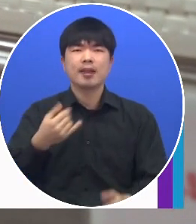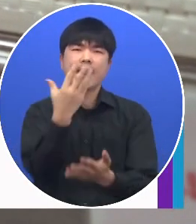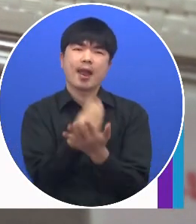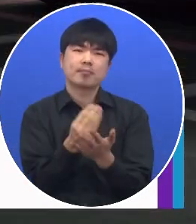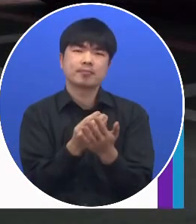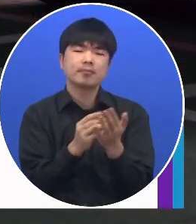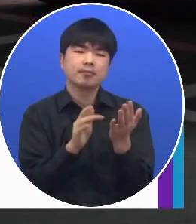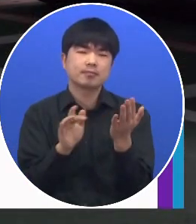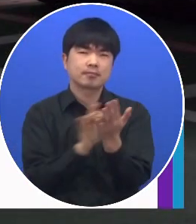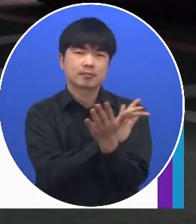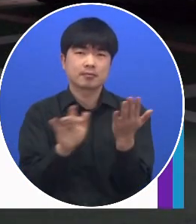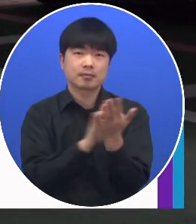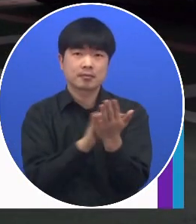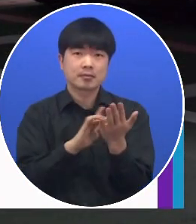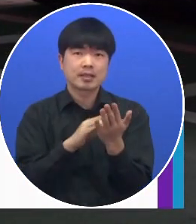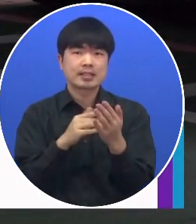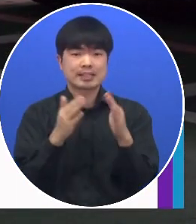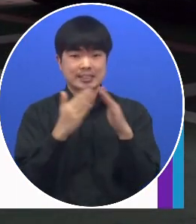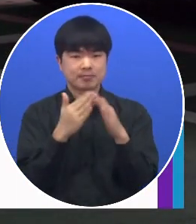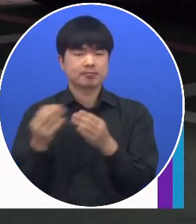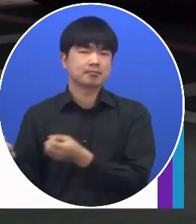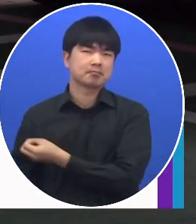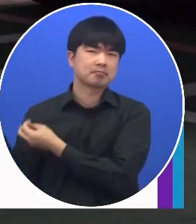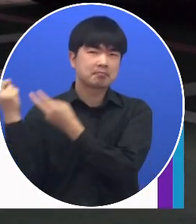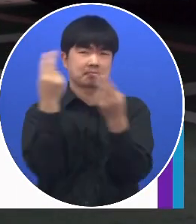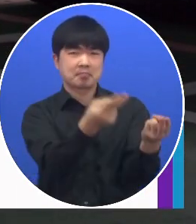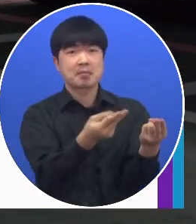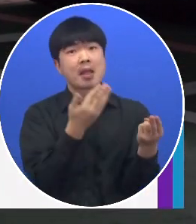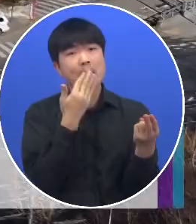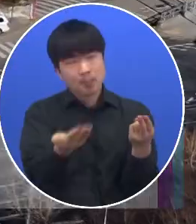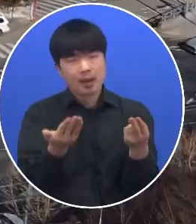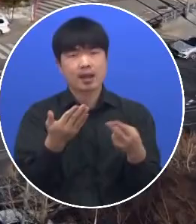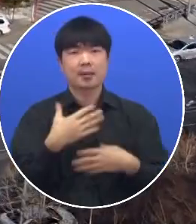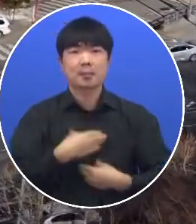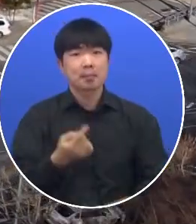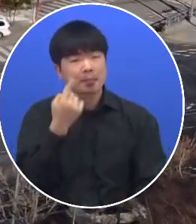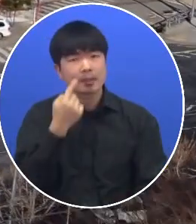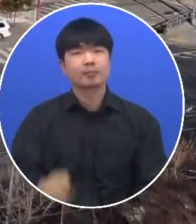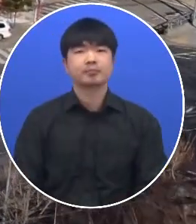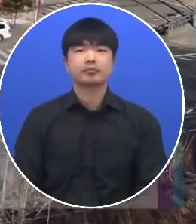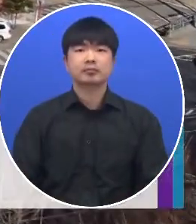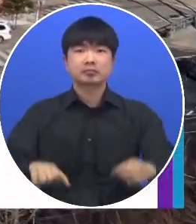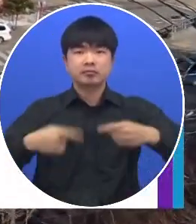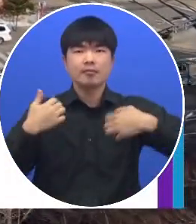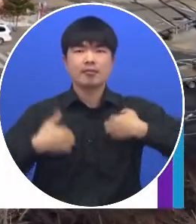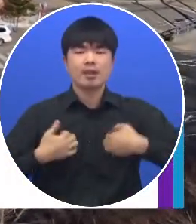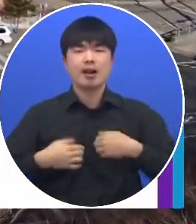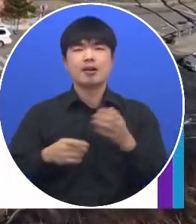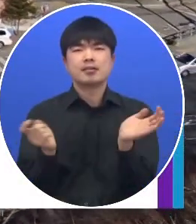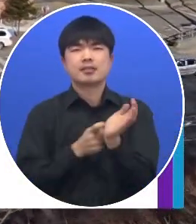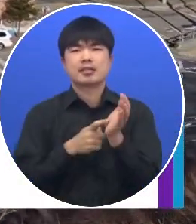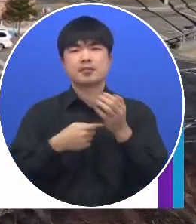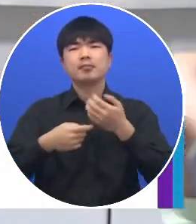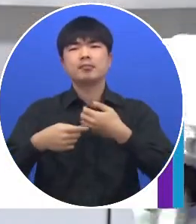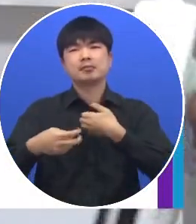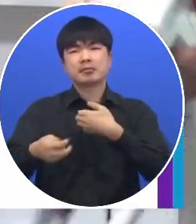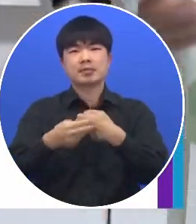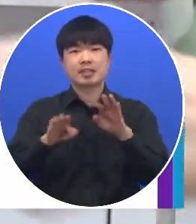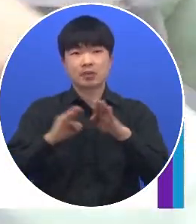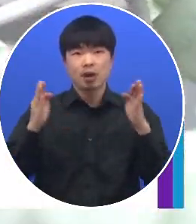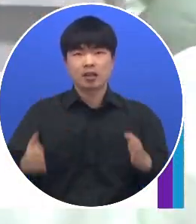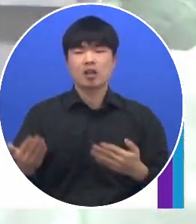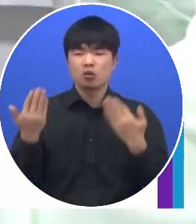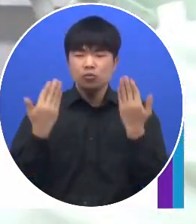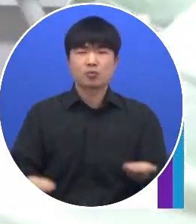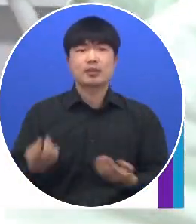전통시장을 집까지 편안하게 배송받아 보시길 바랍니다 더불어 설 연휴 응급 진료기관 및